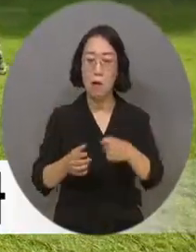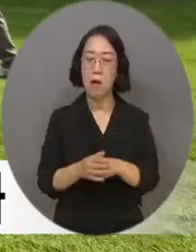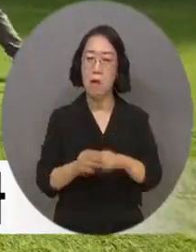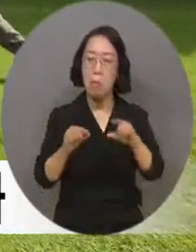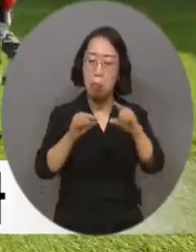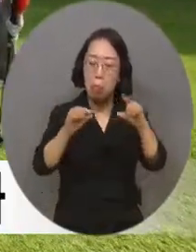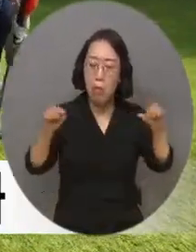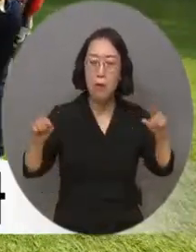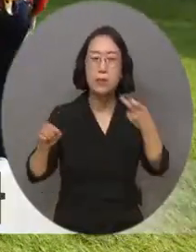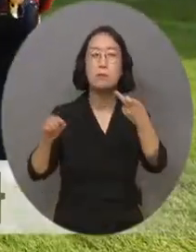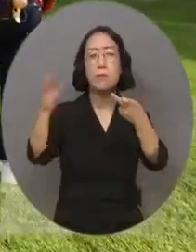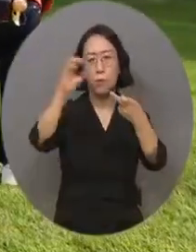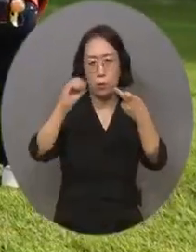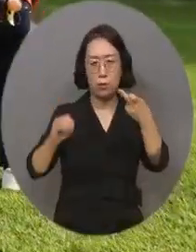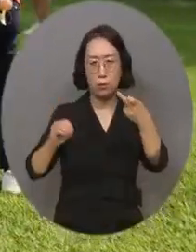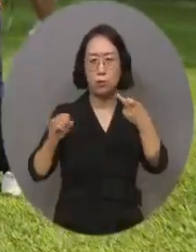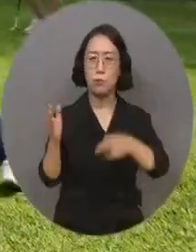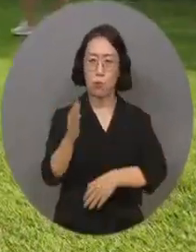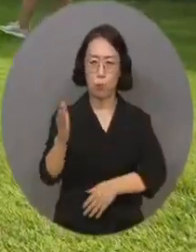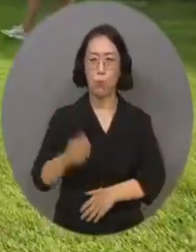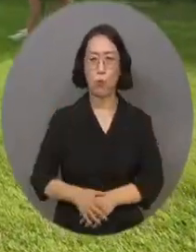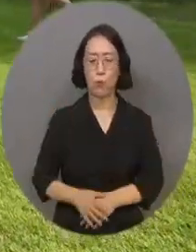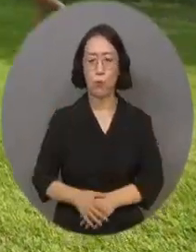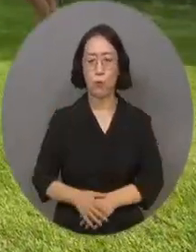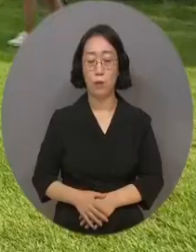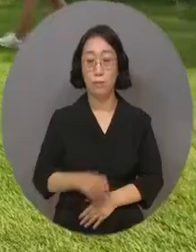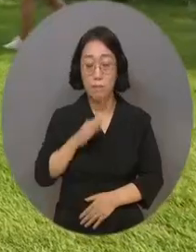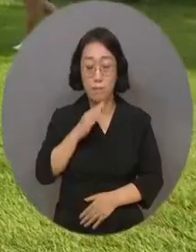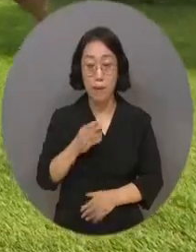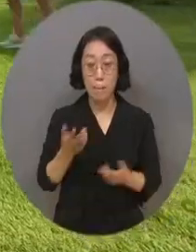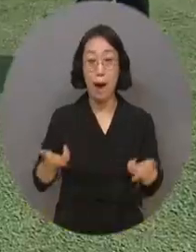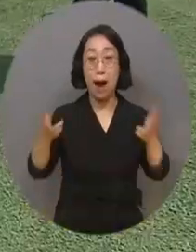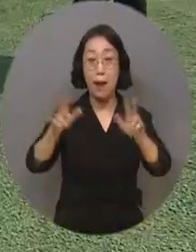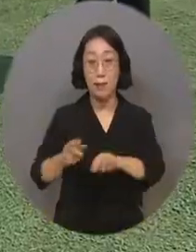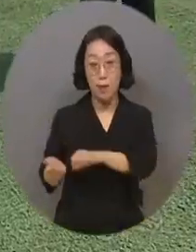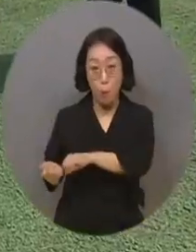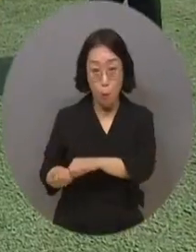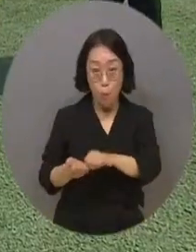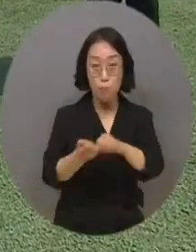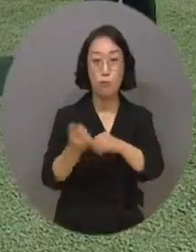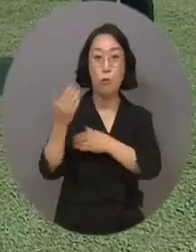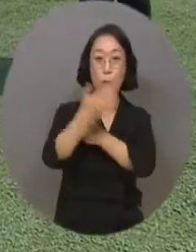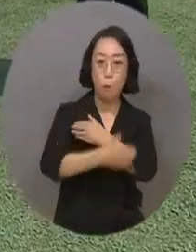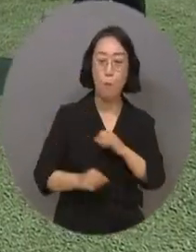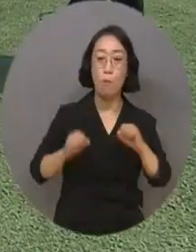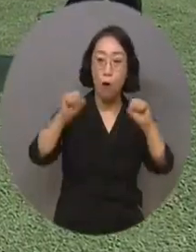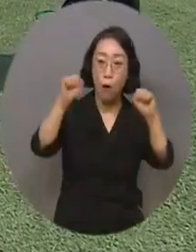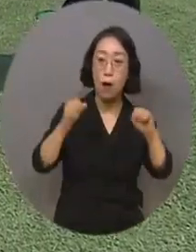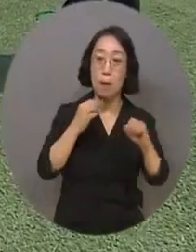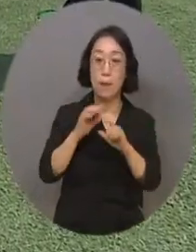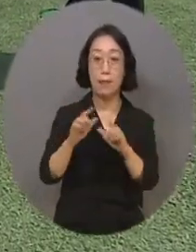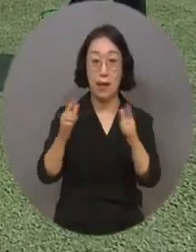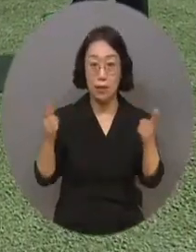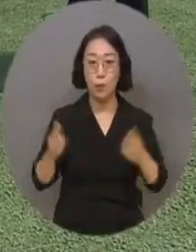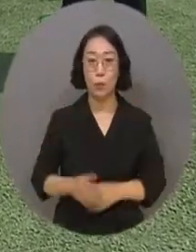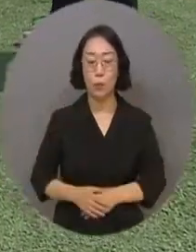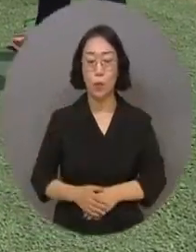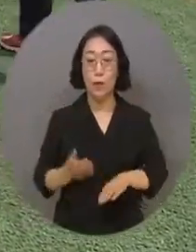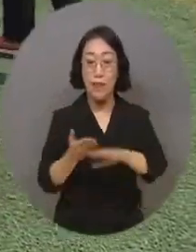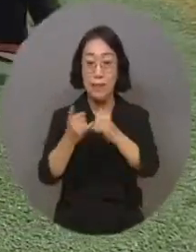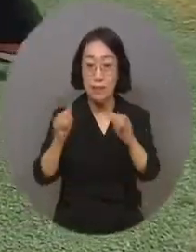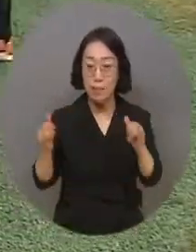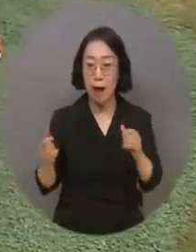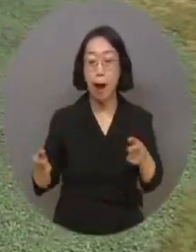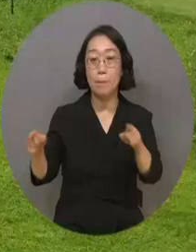12.7%로 현저히 낮았습니다. 이러한 상황에서 파크골프는 개인의 신체 건강만을 위한 운동이 아니라 다른